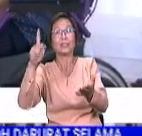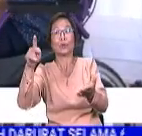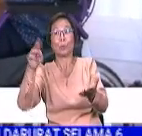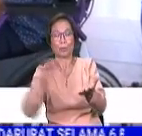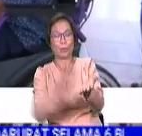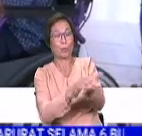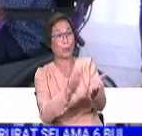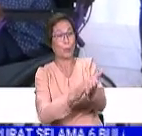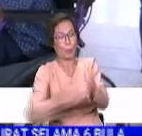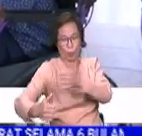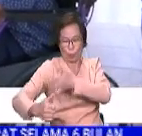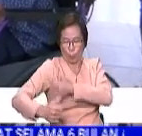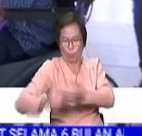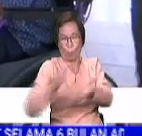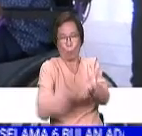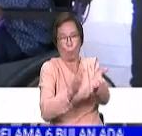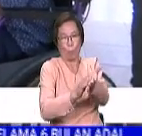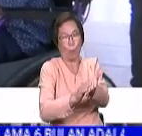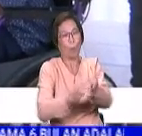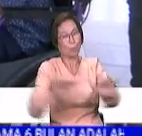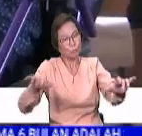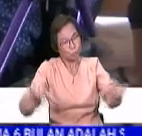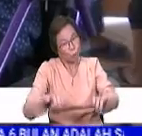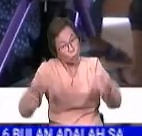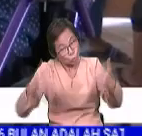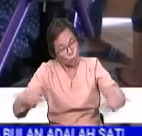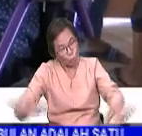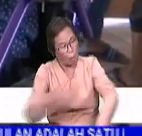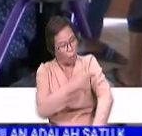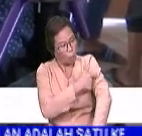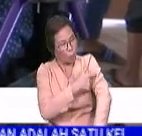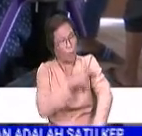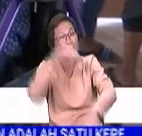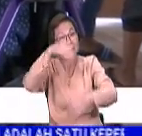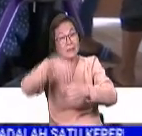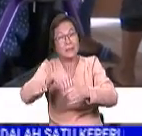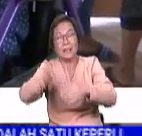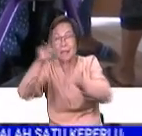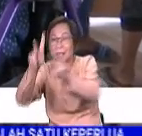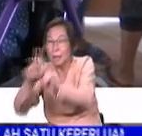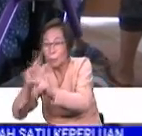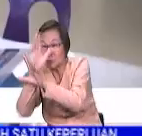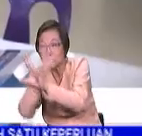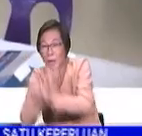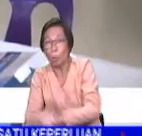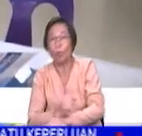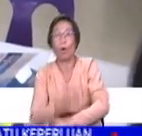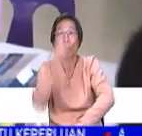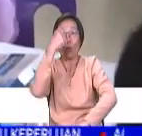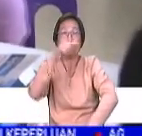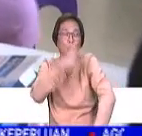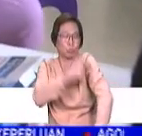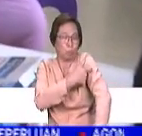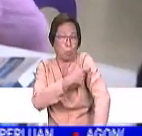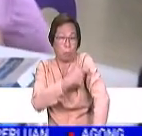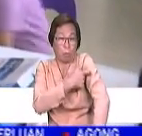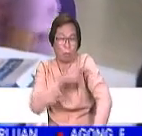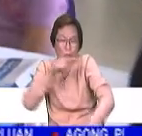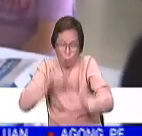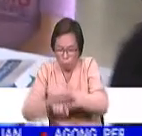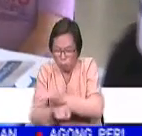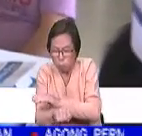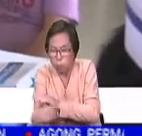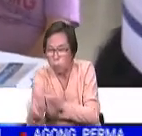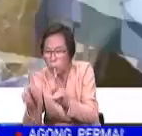Malaysia yang telah melaksanakan program vaksinasi kepedalaman Serawak jelasnya usaha memberi suntikan vaksin ke